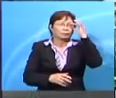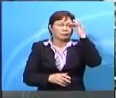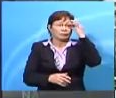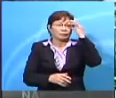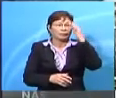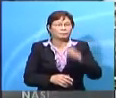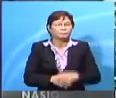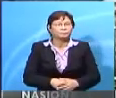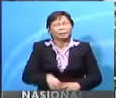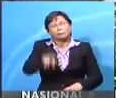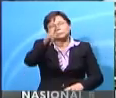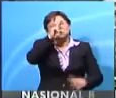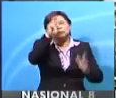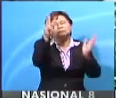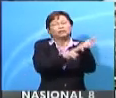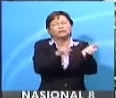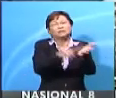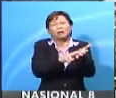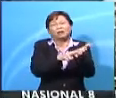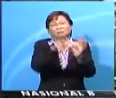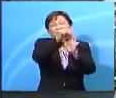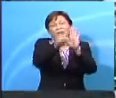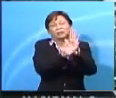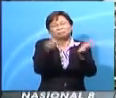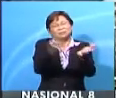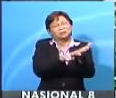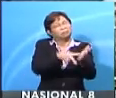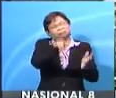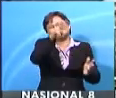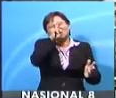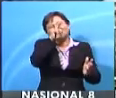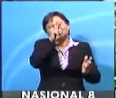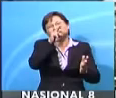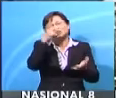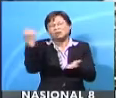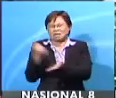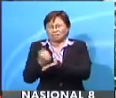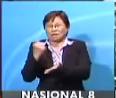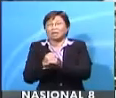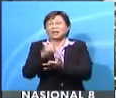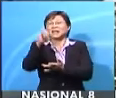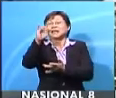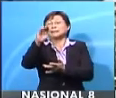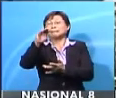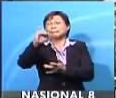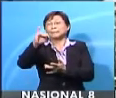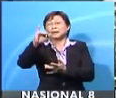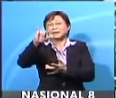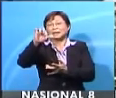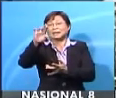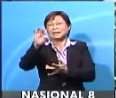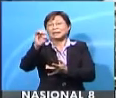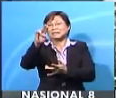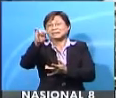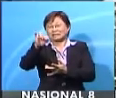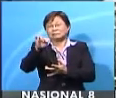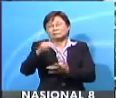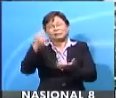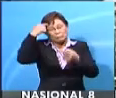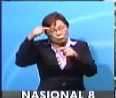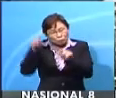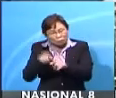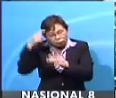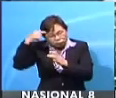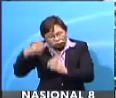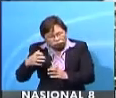Yang begitu ketat sekali telah diberikan oleh pihak imigresen dalam keputusan yang telah